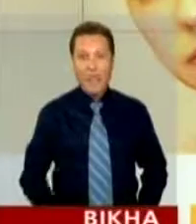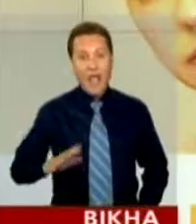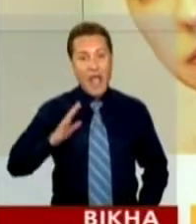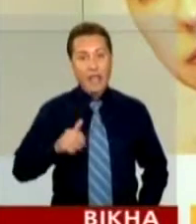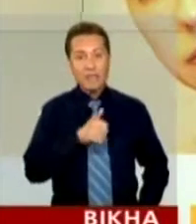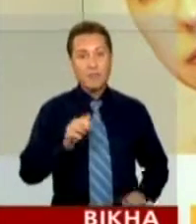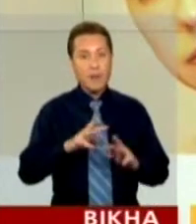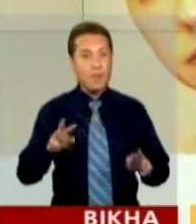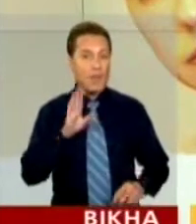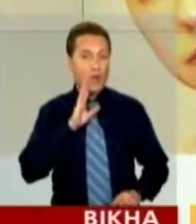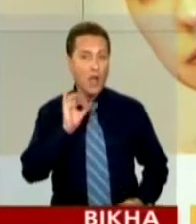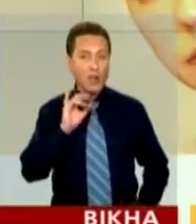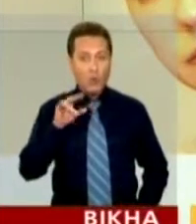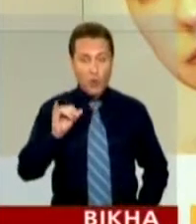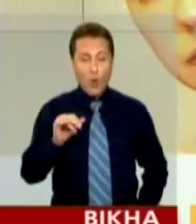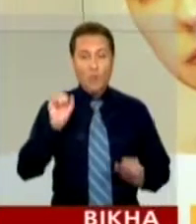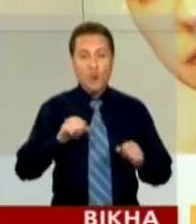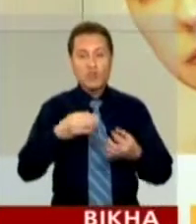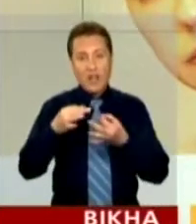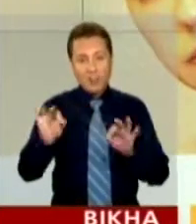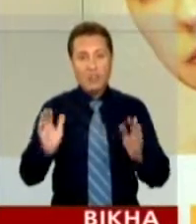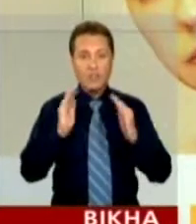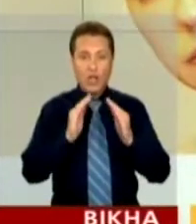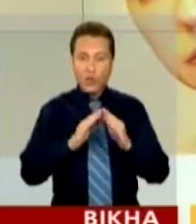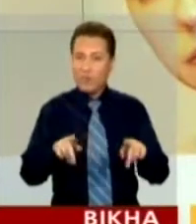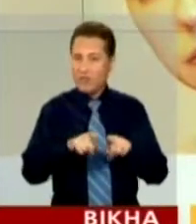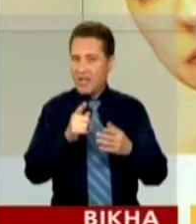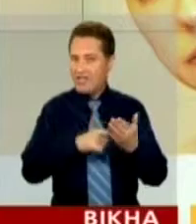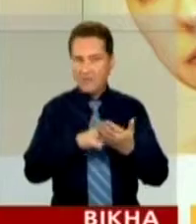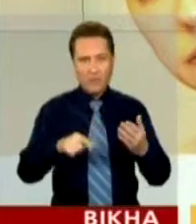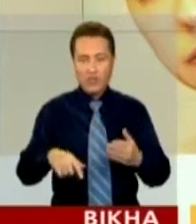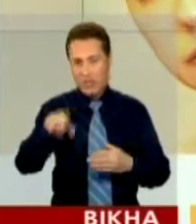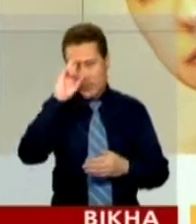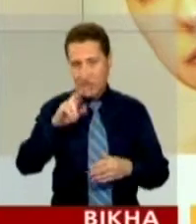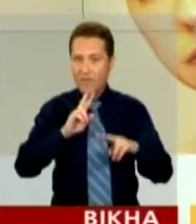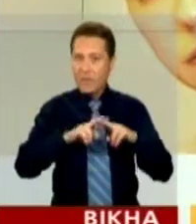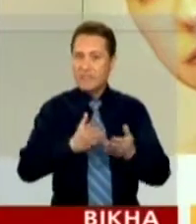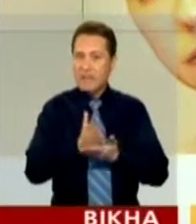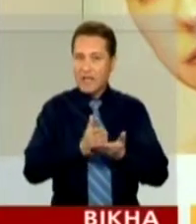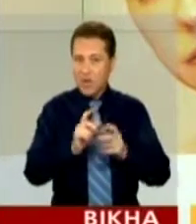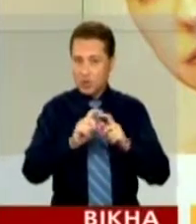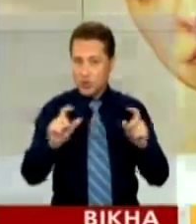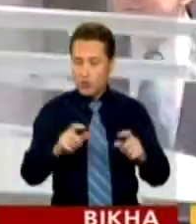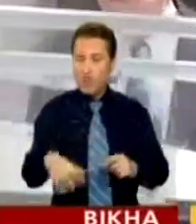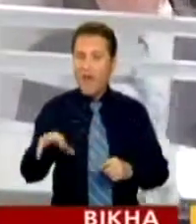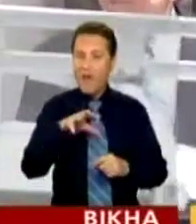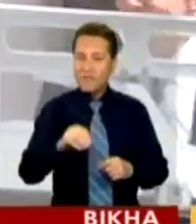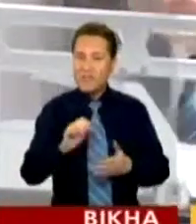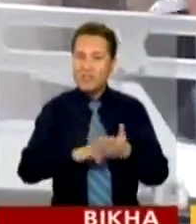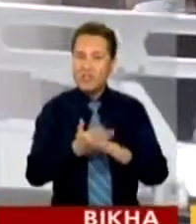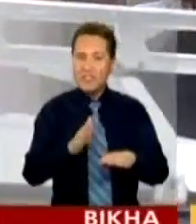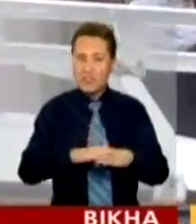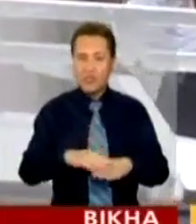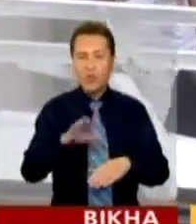Прем'єрку Юлію Тимошенко можуть відпустити додому. Таке не виключають у державній пенітенціарній службі. Усе через тяжку